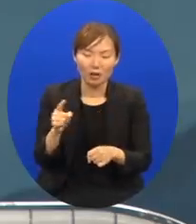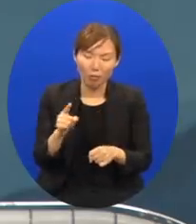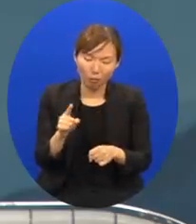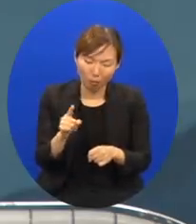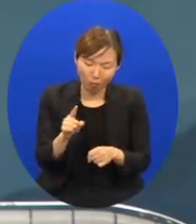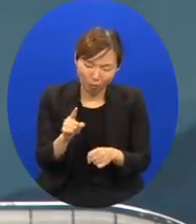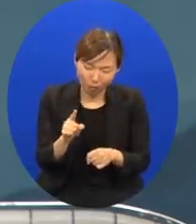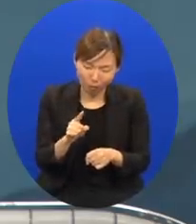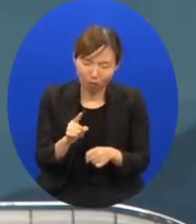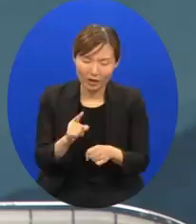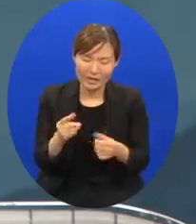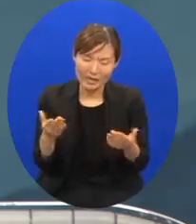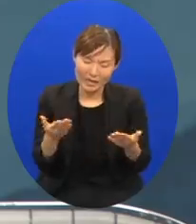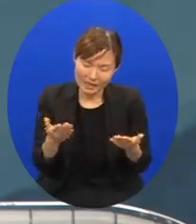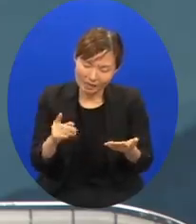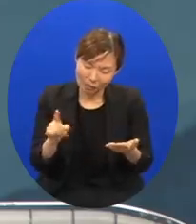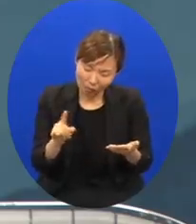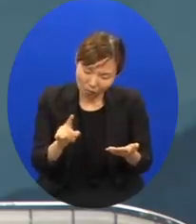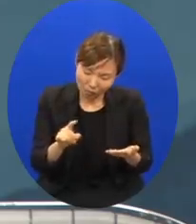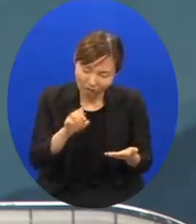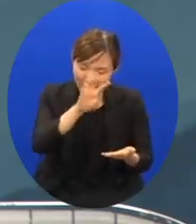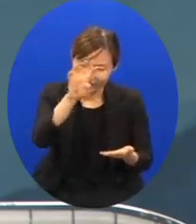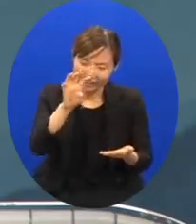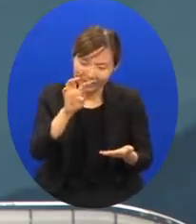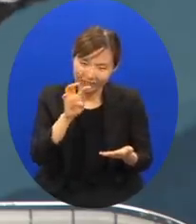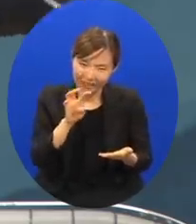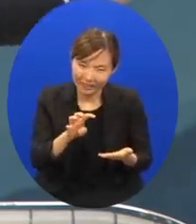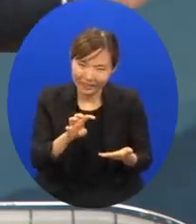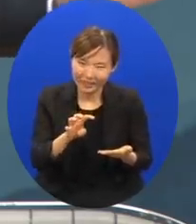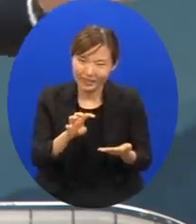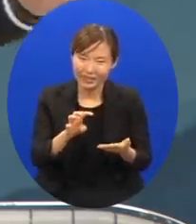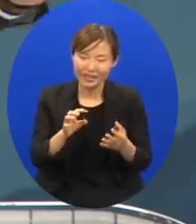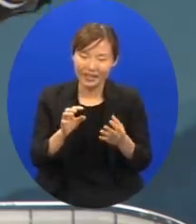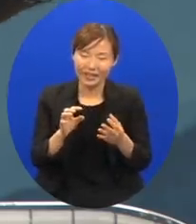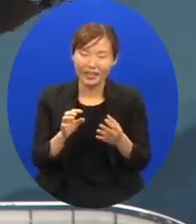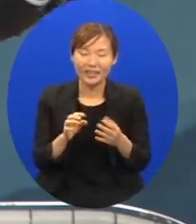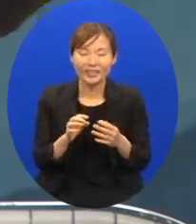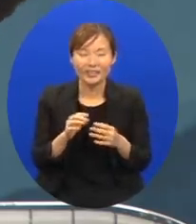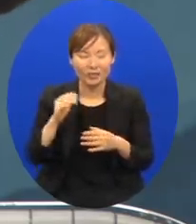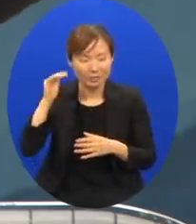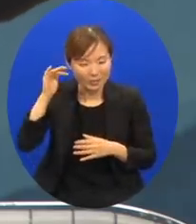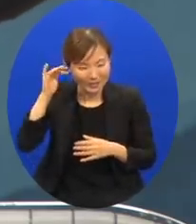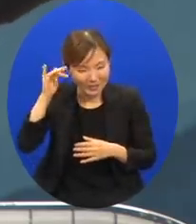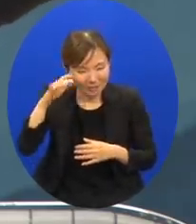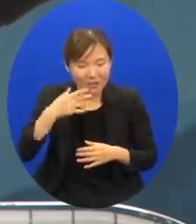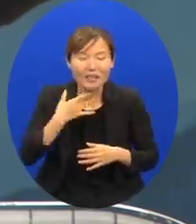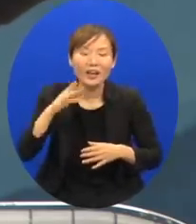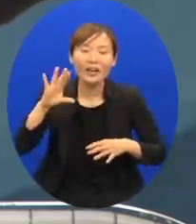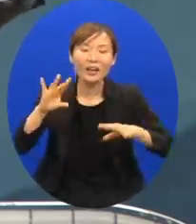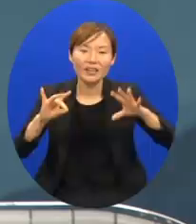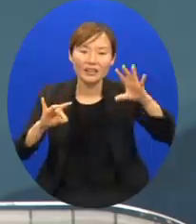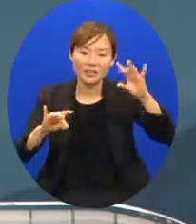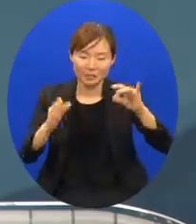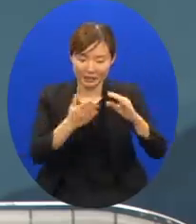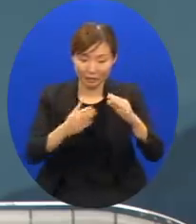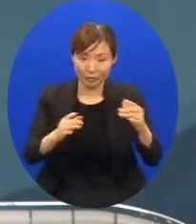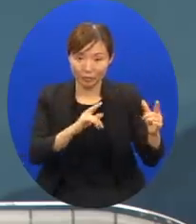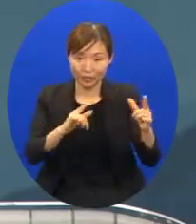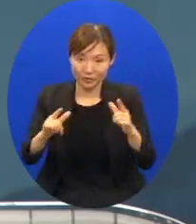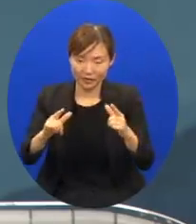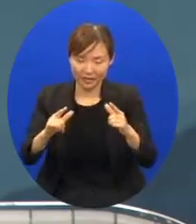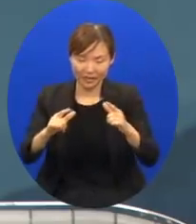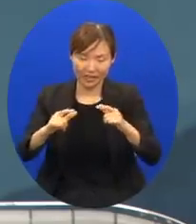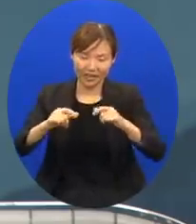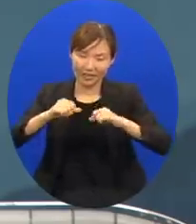합니까 주님 3 함에 칼 급한 사랑하는 성도들에게 역사 해 주옵소서 말씀으로